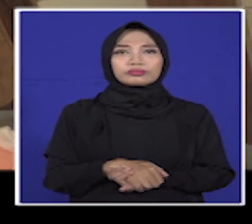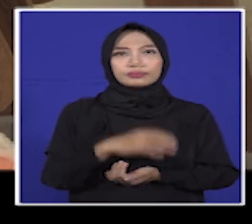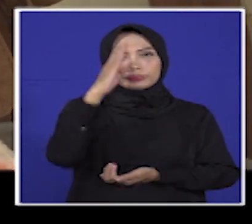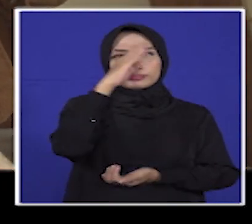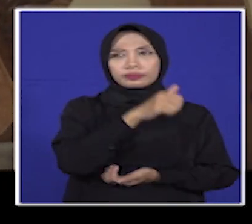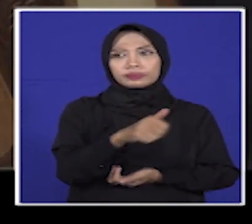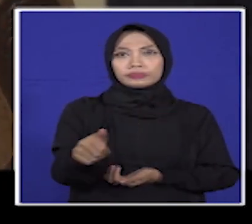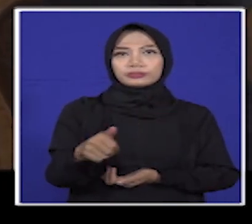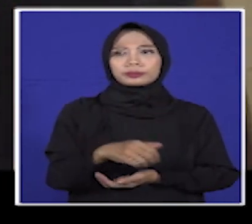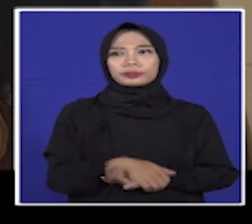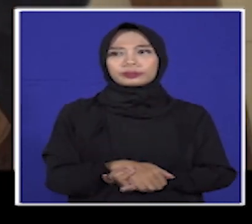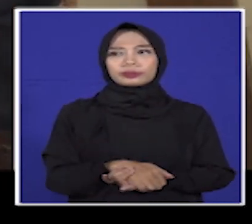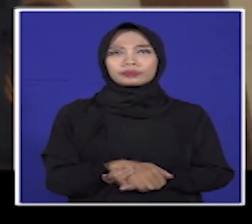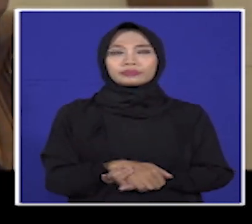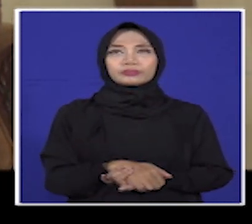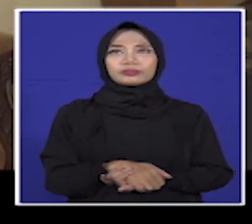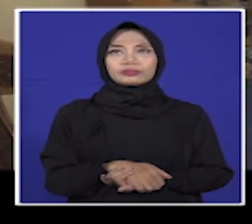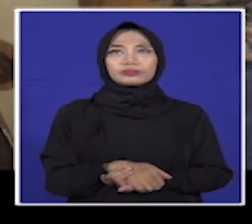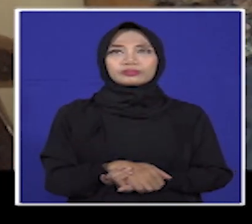Assalamualaikum. Waalaikumsalam.